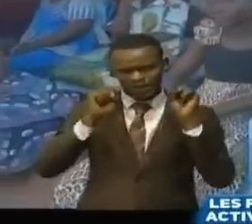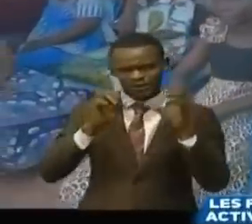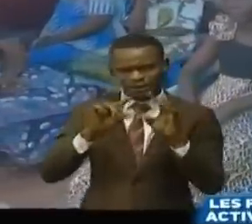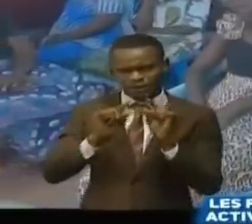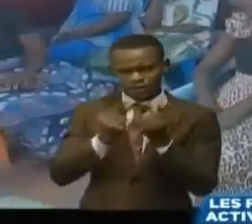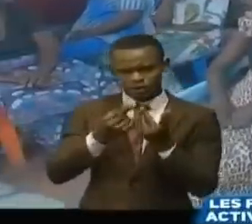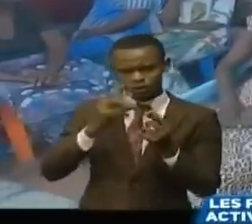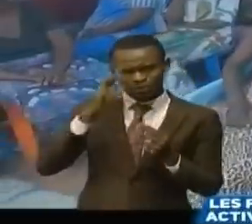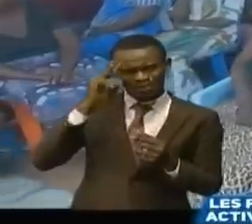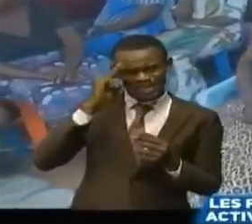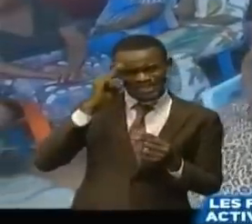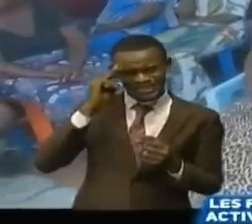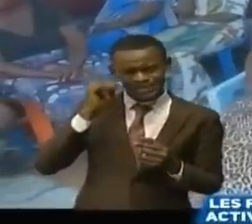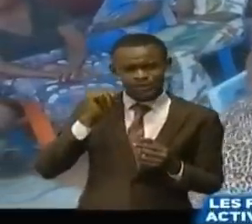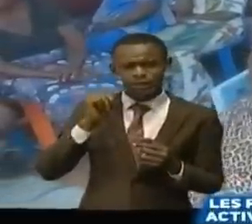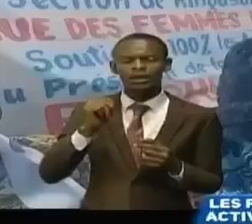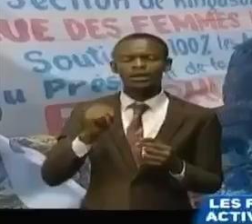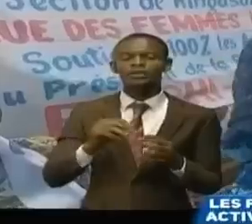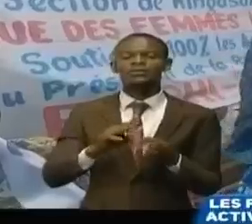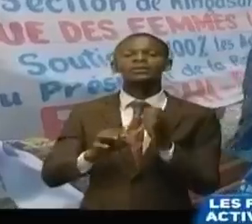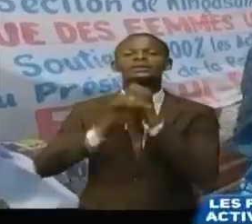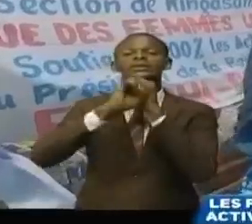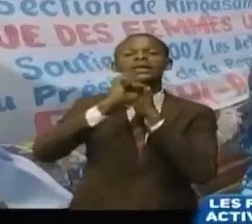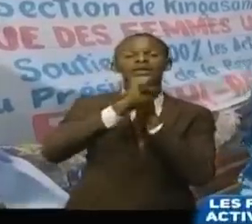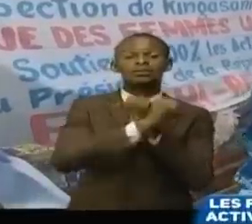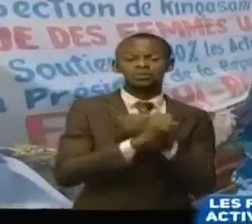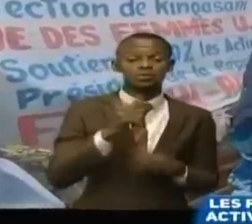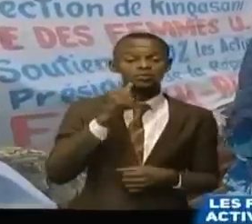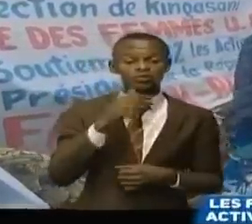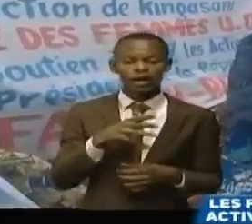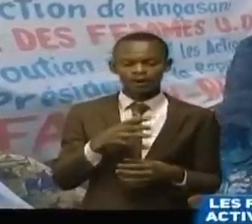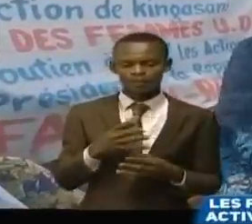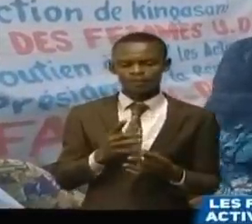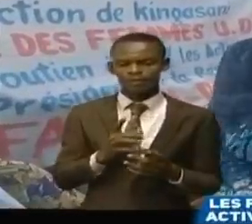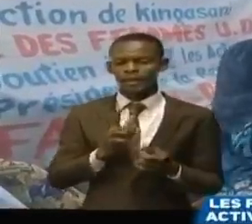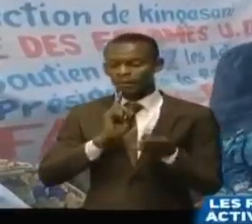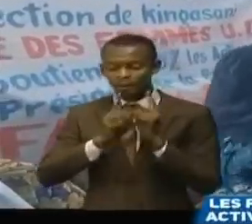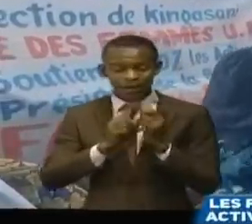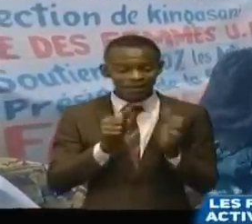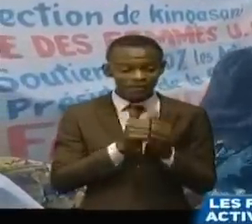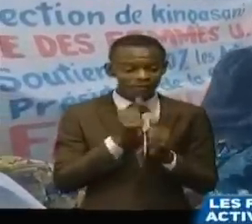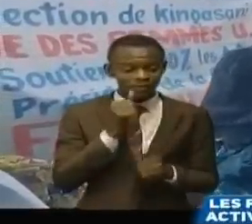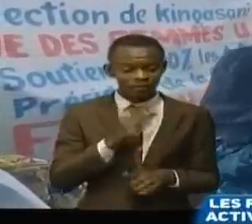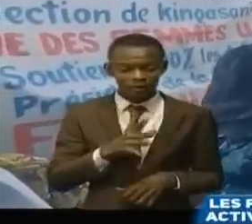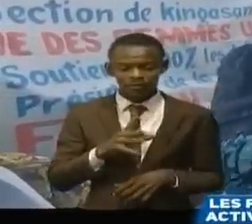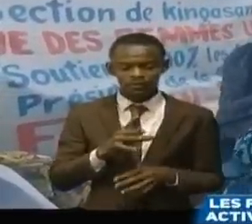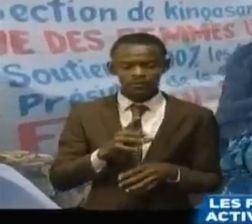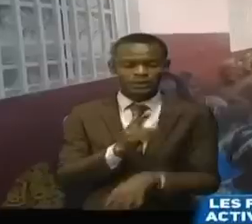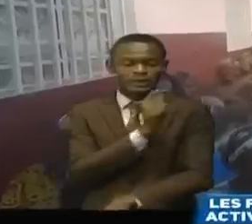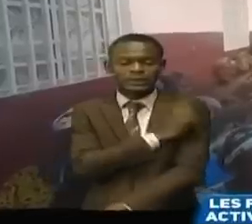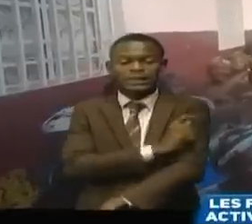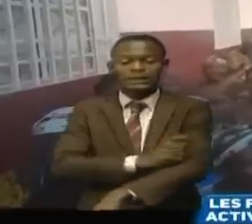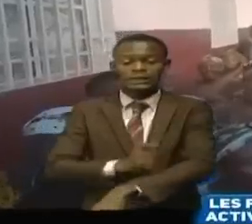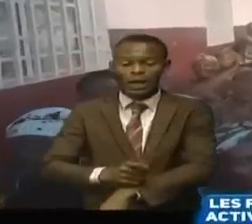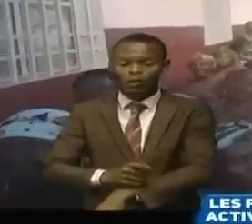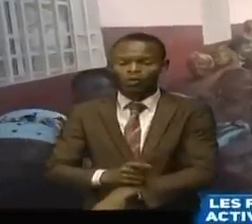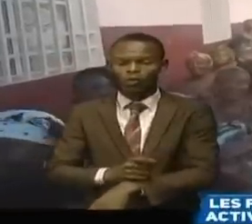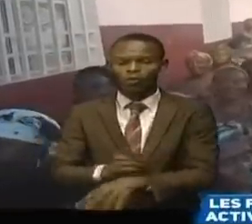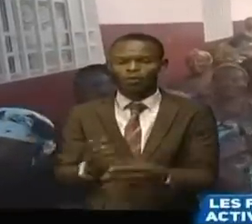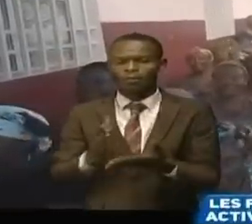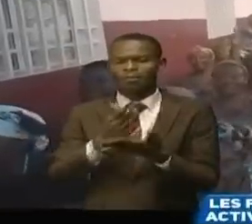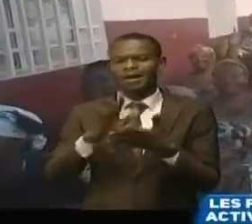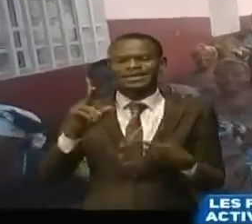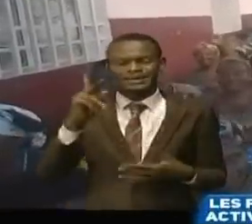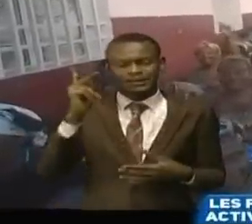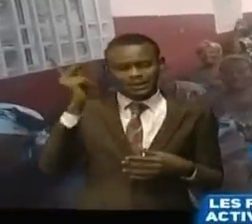femmes à un engagement massif dans la politique dans sa fédération de la Tchango. Les femmes de la section de l'IDPS Kingasani ont